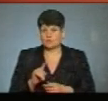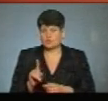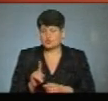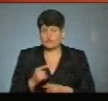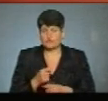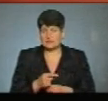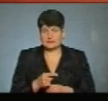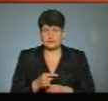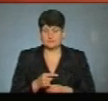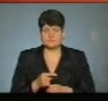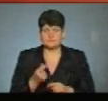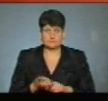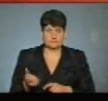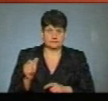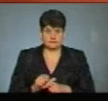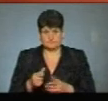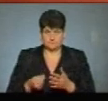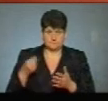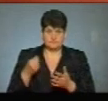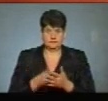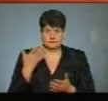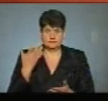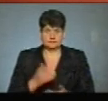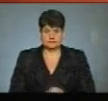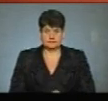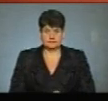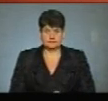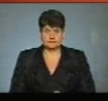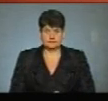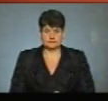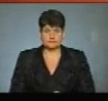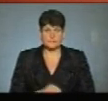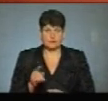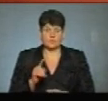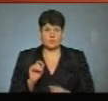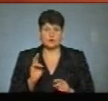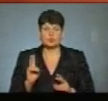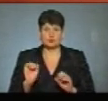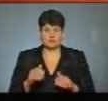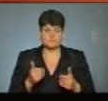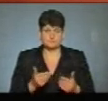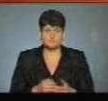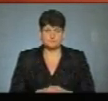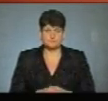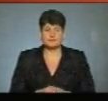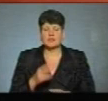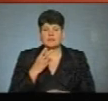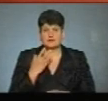маски, антисептики, тому що вони неспівмірно своїй собівартості зараз дорогі. До антимонопольного комітету в тому ж